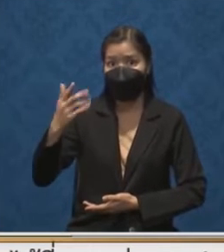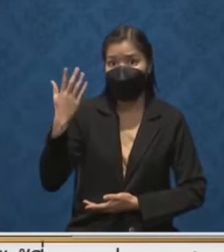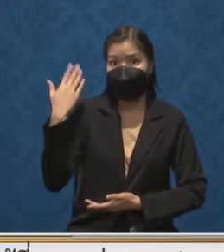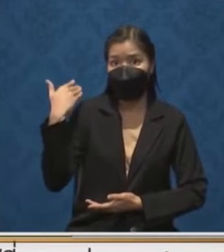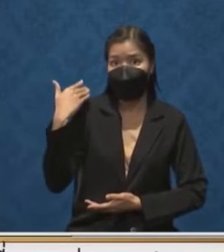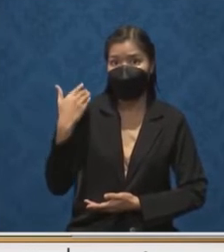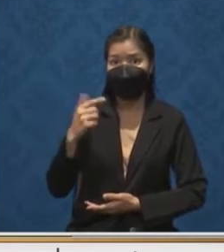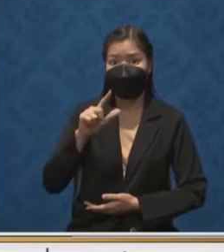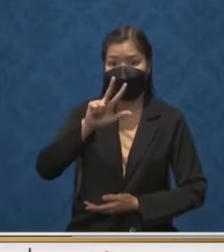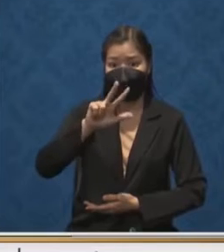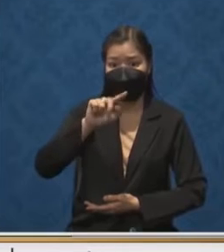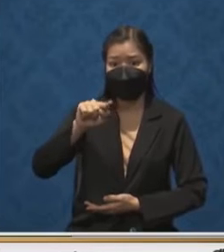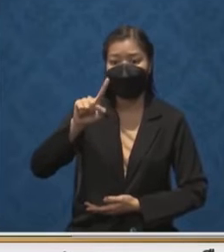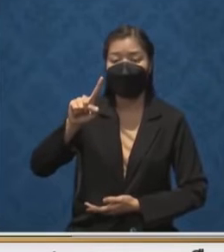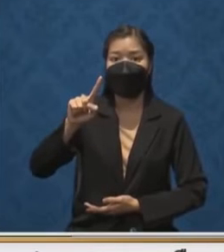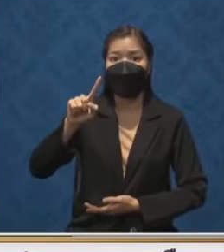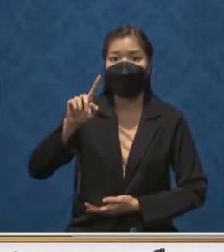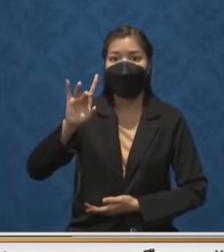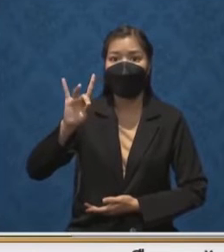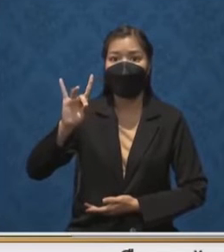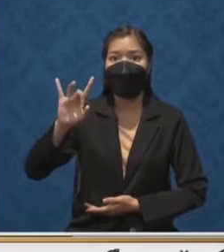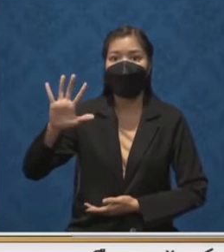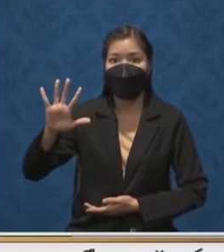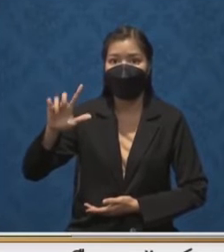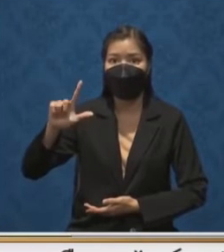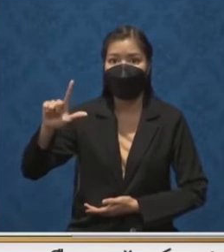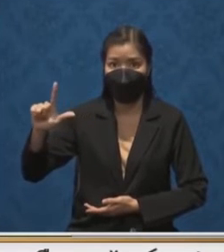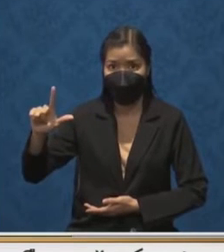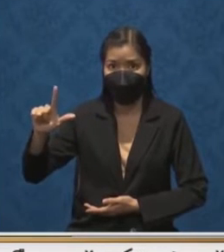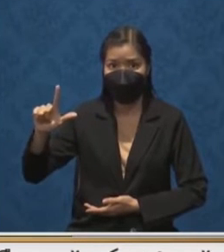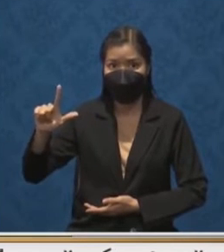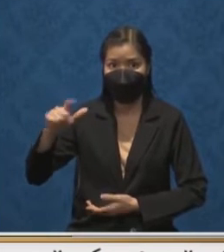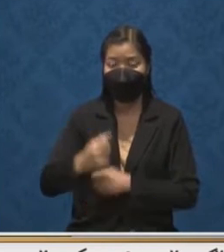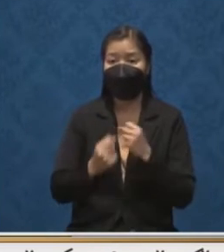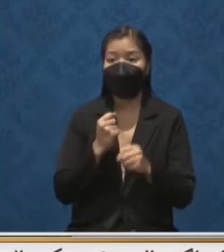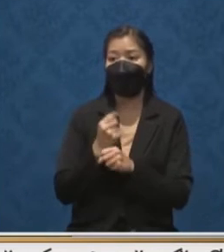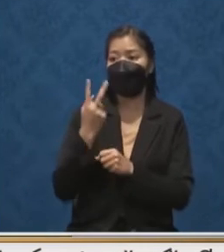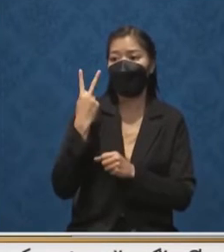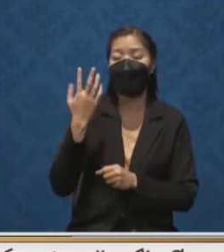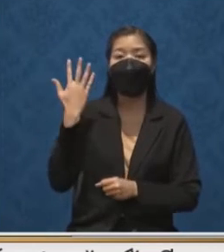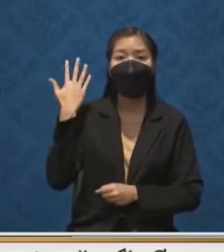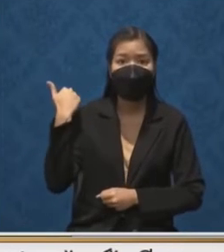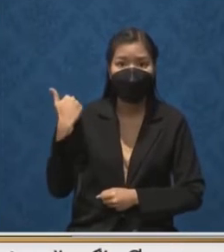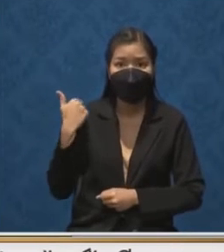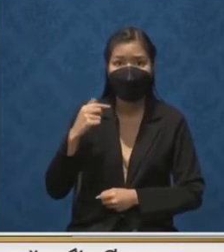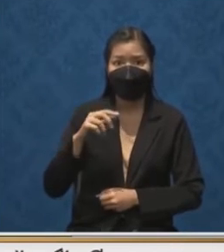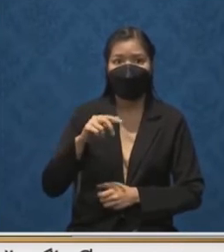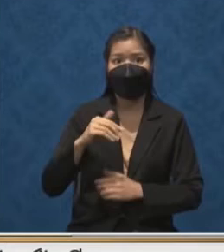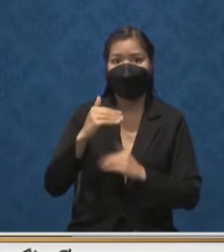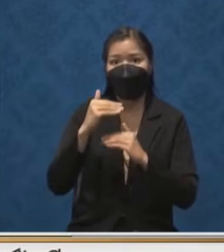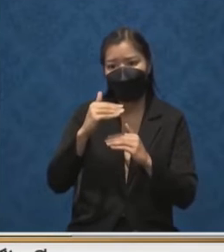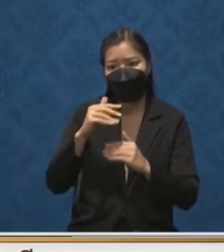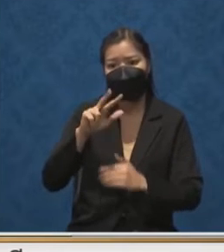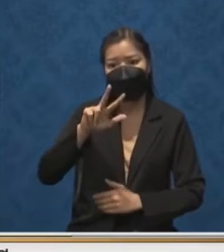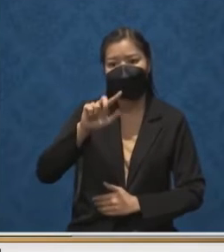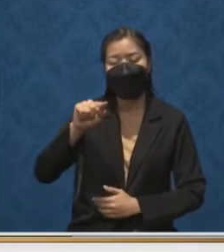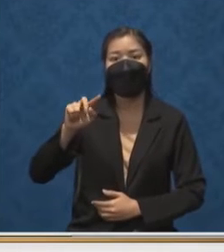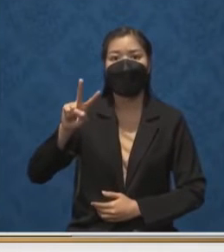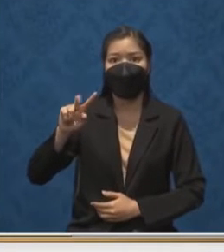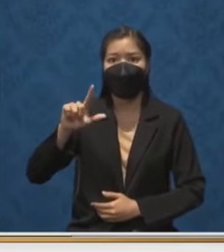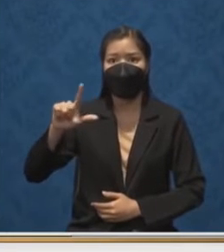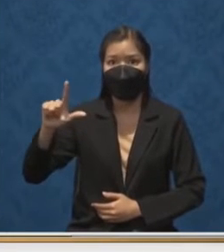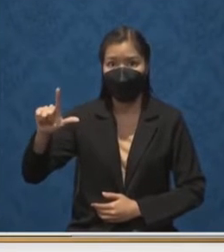3.185 ล้านล้านบาทเนี่ยน้อยกว่าเมื่อ2ปีที่แล้วที่ตั้งไว้ 3.2 ล้านล้านบาทแล้วถ้าคิดเงินเฟ้อนะ